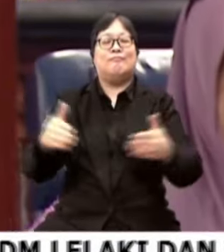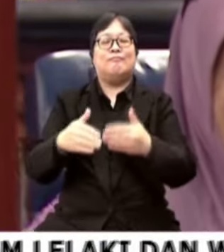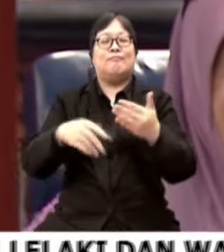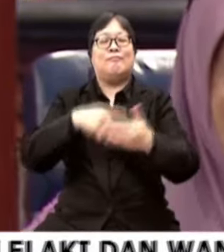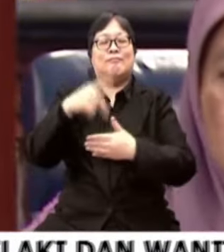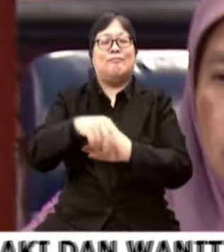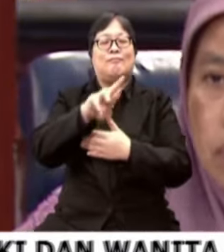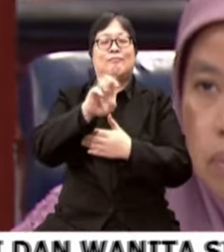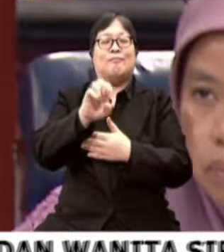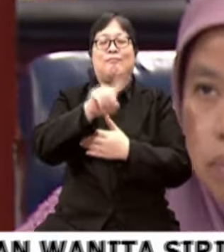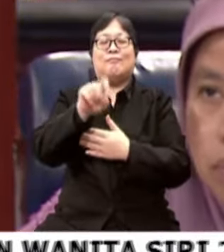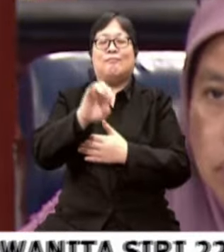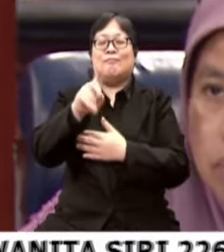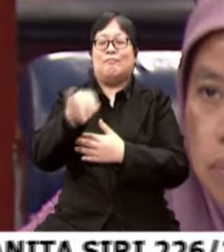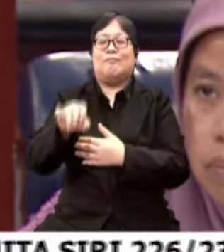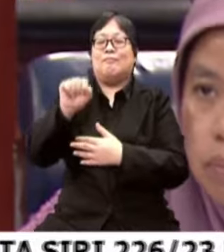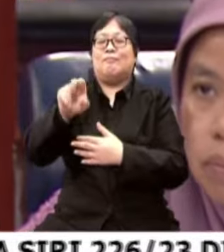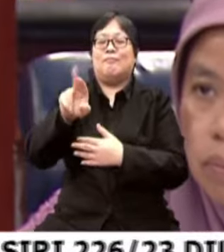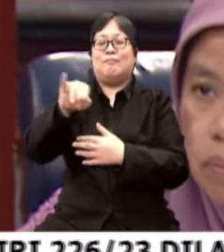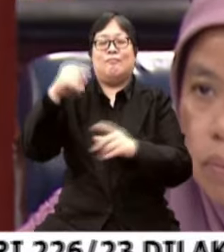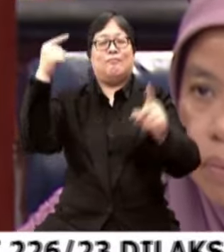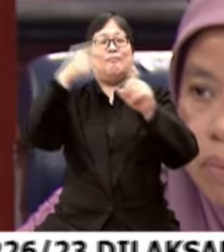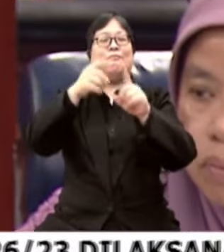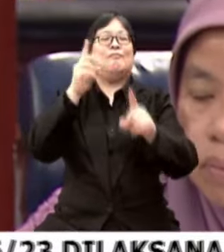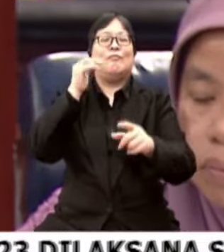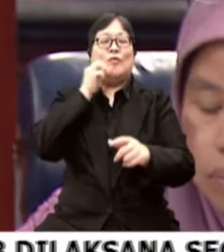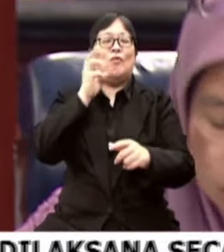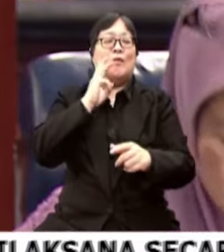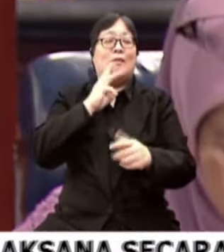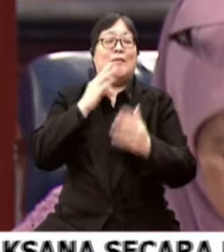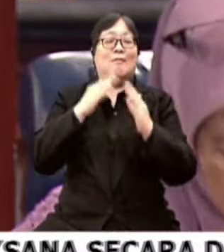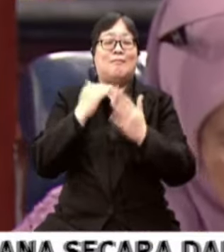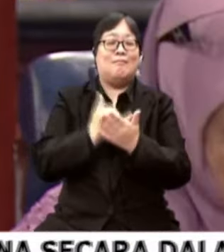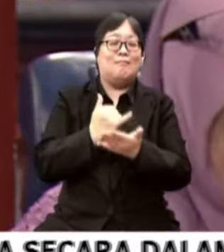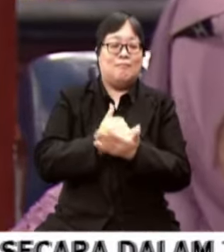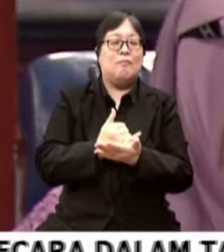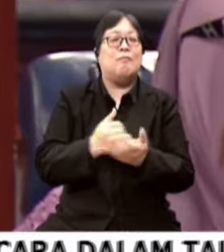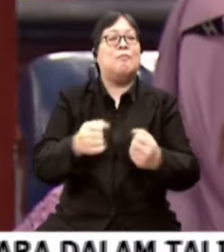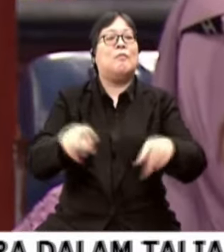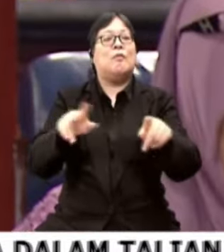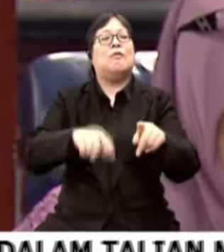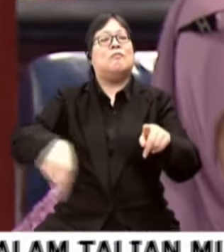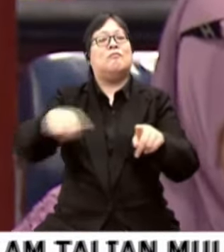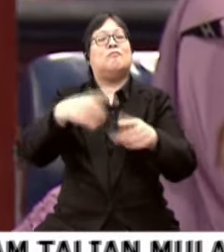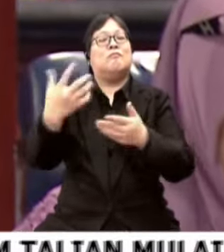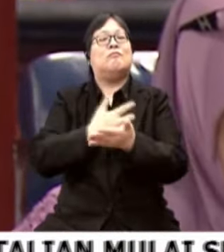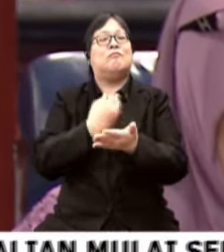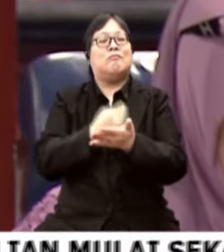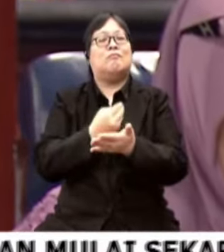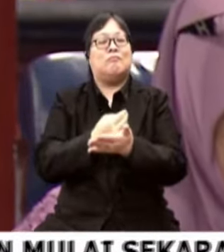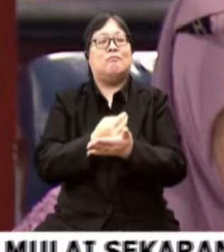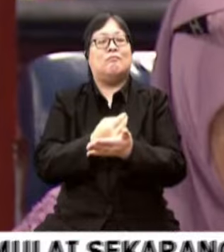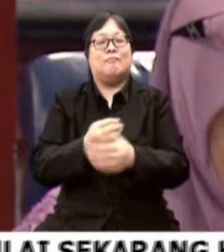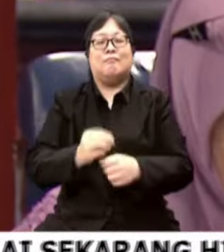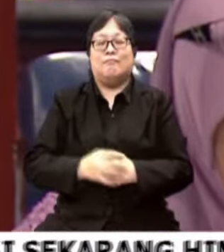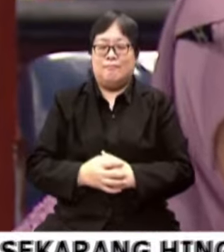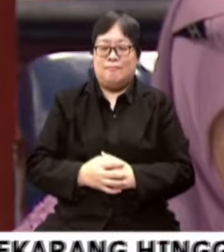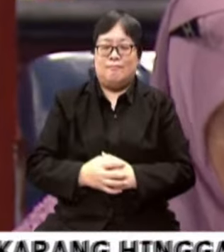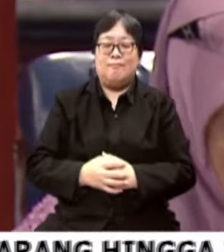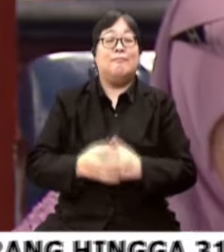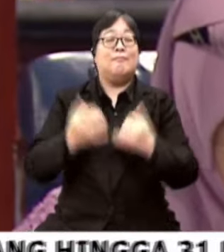rezeki Suri yang kita saksikan kepada wanita suruh di rumah untuk memberi peluang kepada seluruh rumah untuk mendapat menambahkan pendapatan